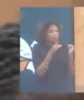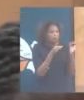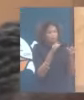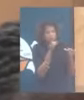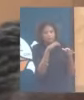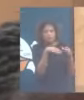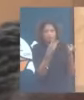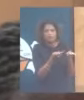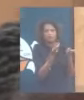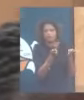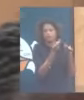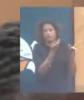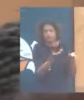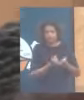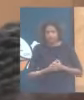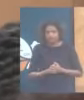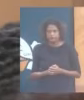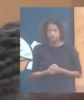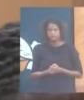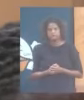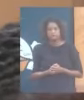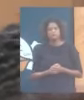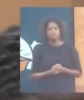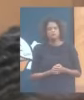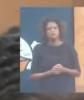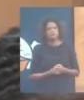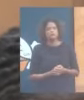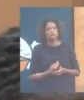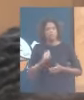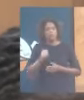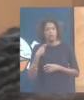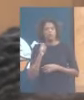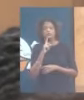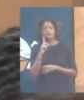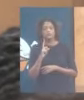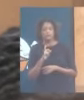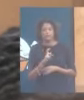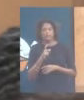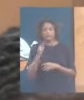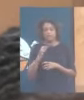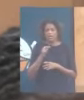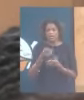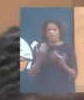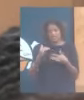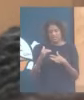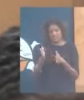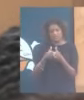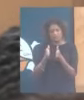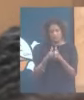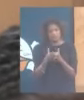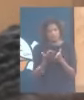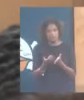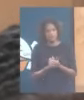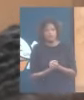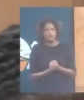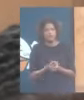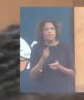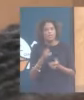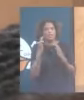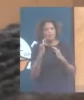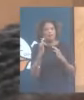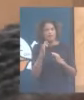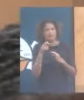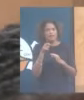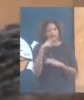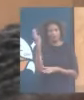Alors je souhaite avoir une réponse de l'exécutif à cette question que nous avions posée au mois de juin dernier concernant le campus caribéen